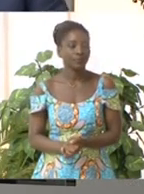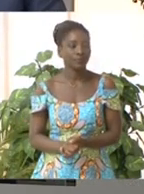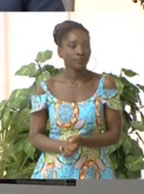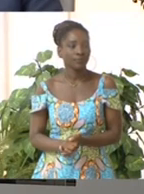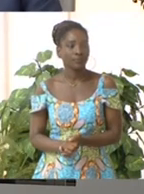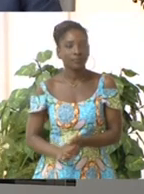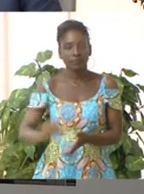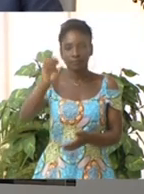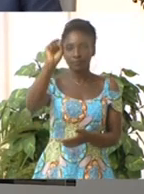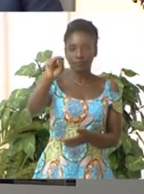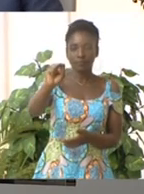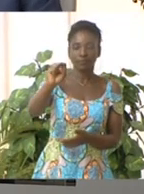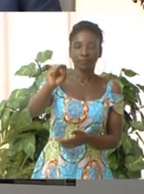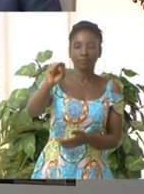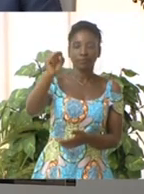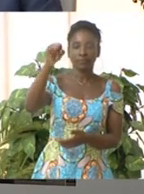Sipilou,